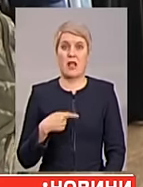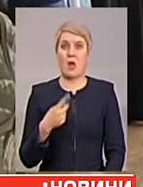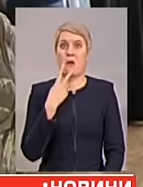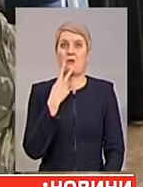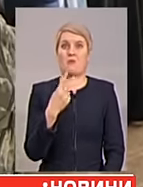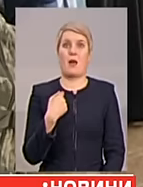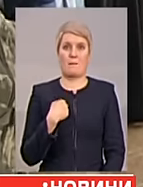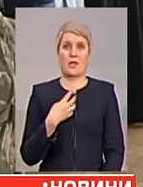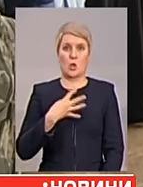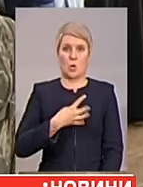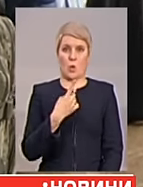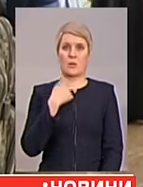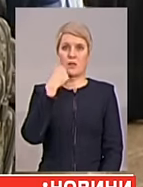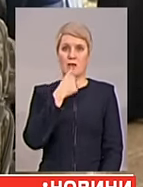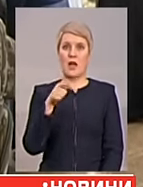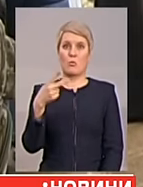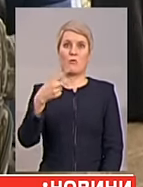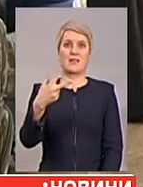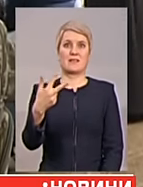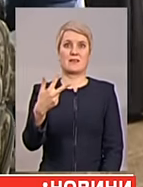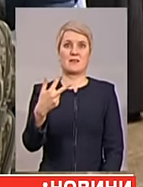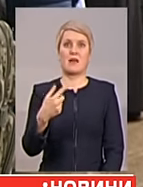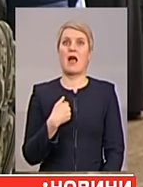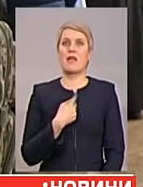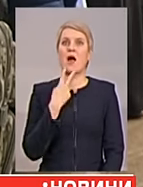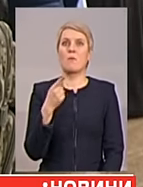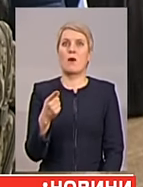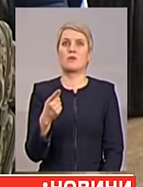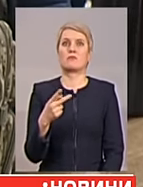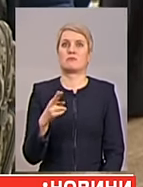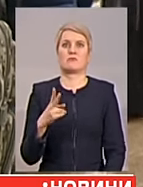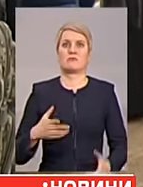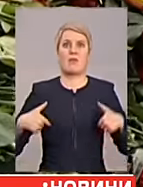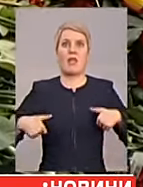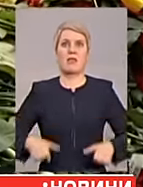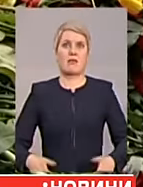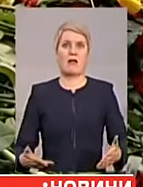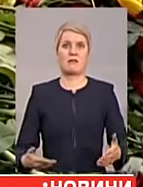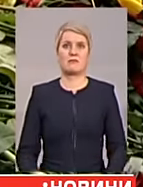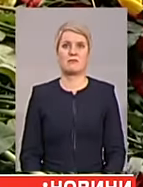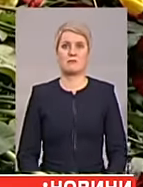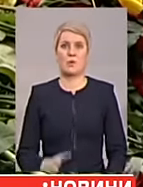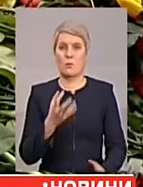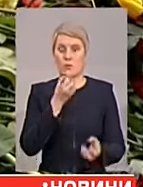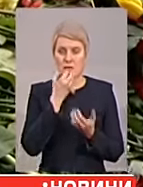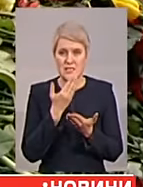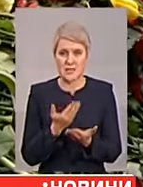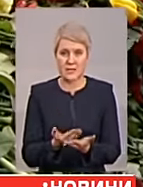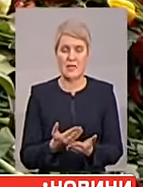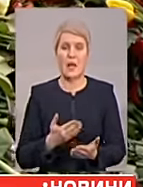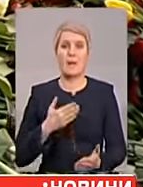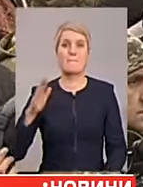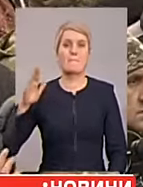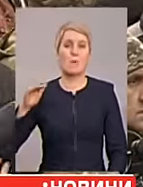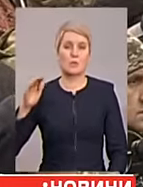його да Мені 41 рік а йому 23 І я бачив його в якості Генерала щоб покласти квіти попрощатися з полеглими